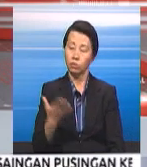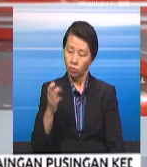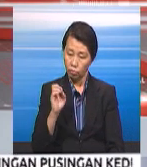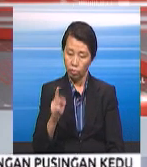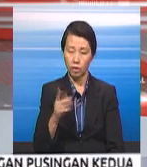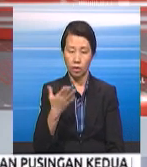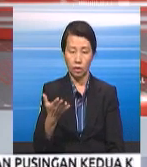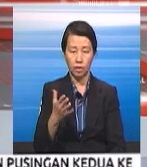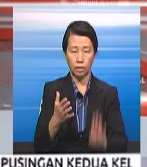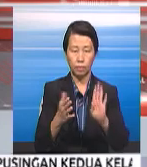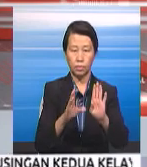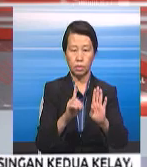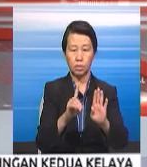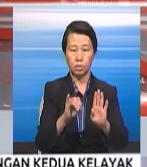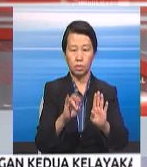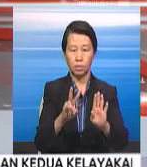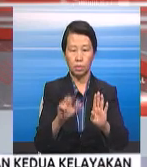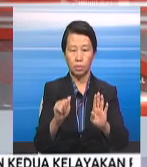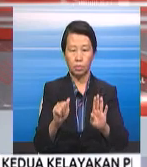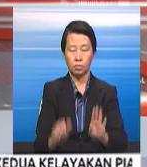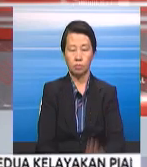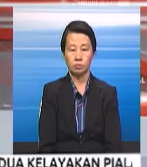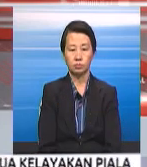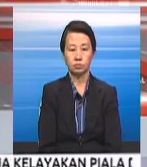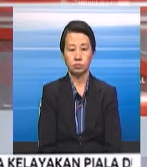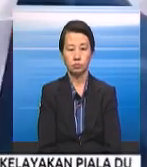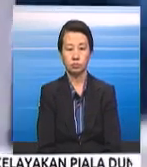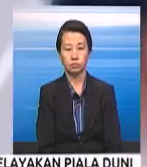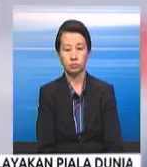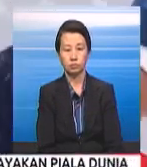akan ikuti dalam BDiva.